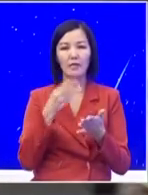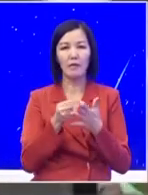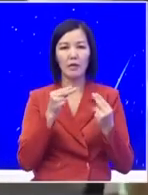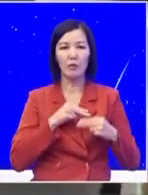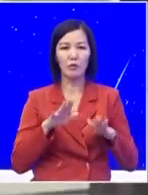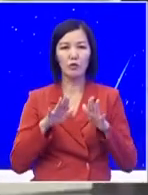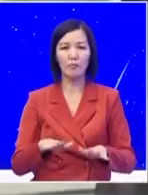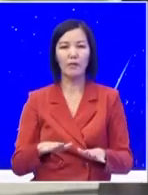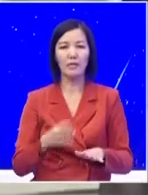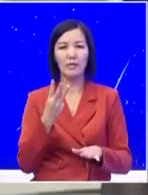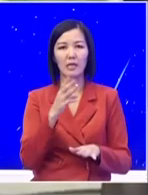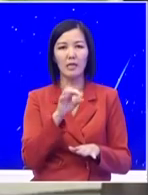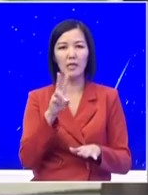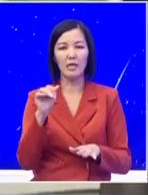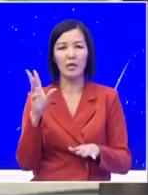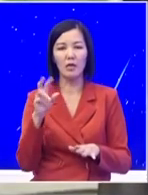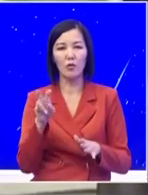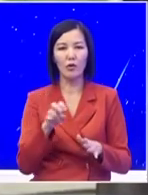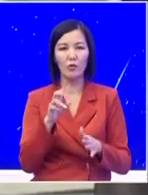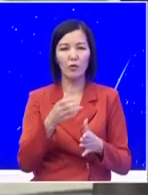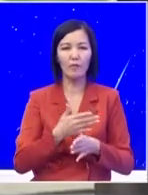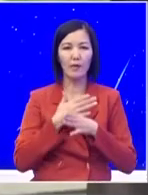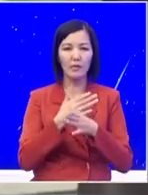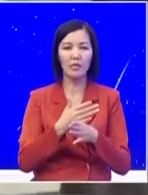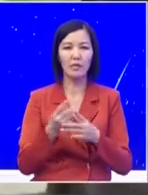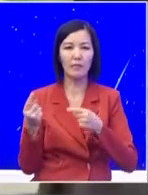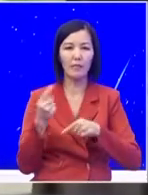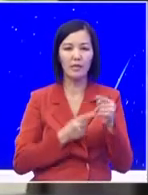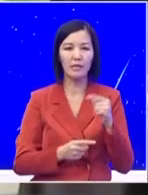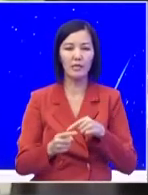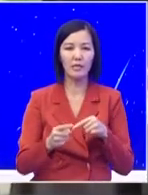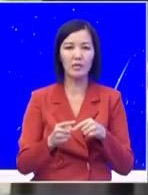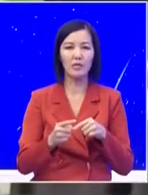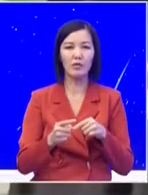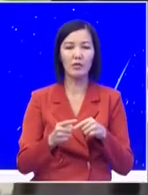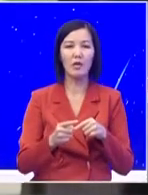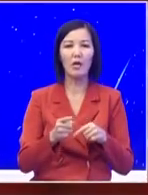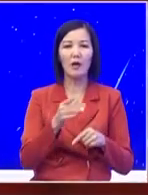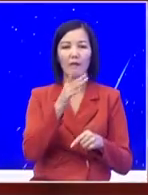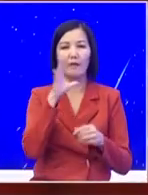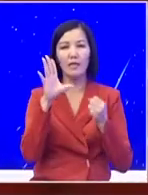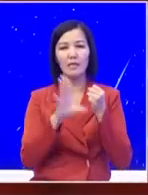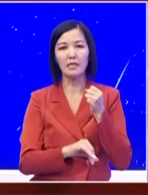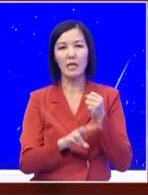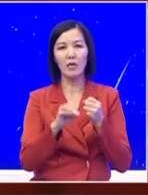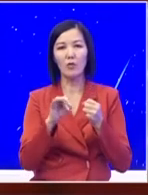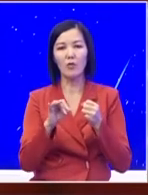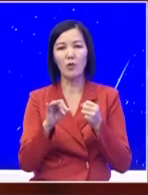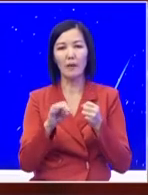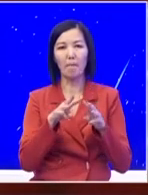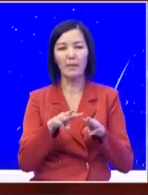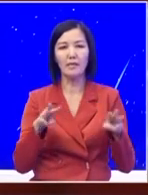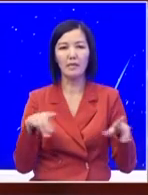выделил 3 триллиона долларов на поддержку населения и бизнеса, но срок выдачи пособий истек в конце июля. Между тем,